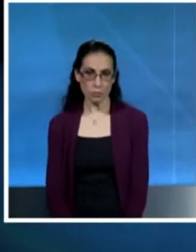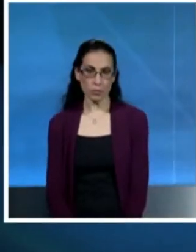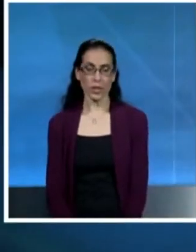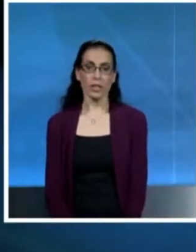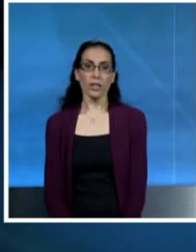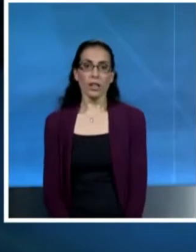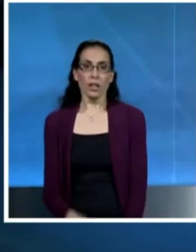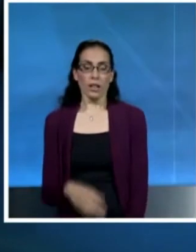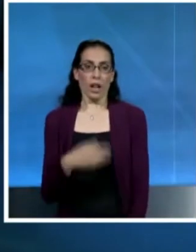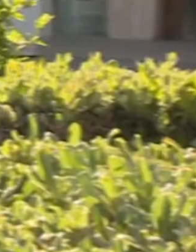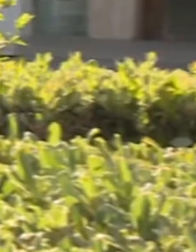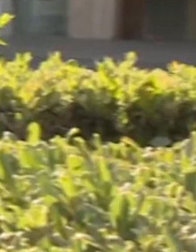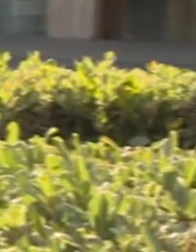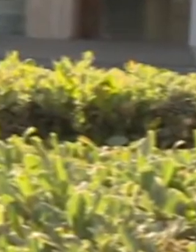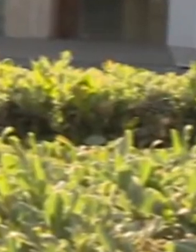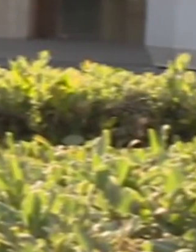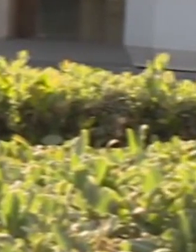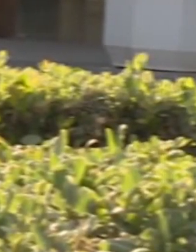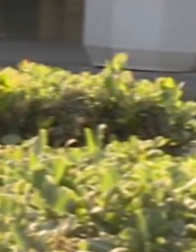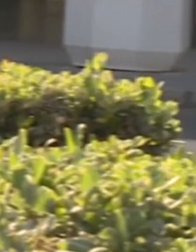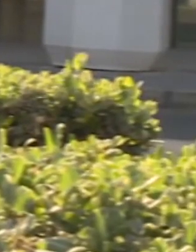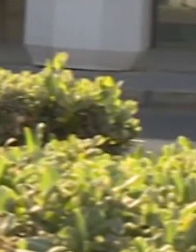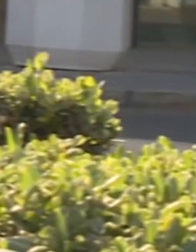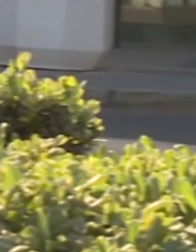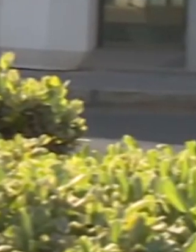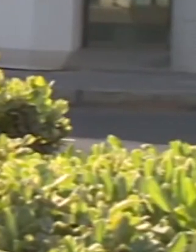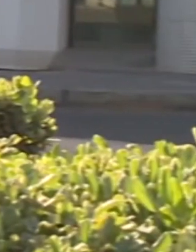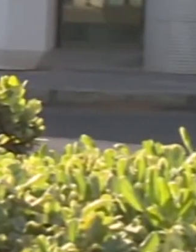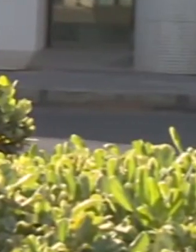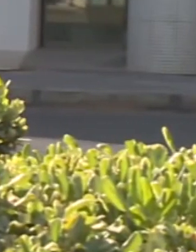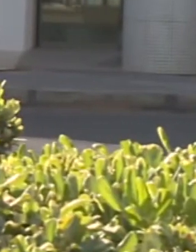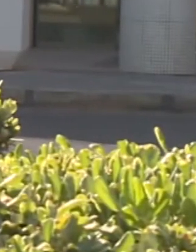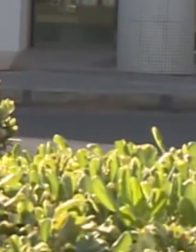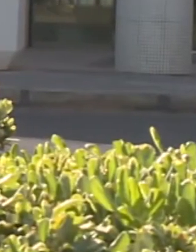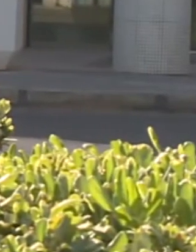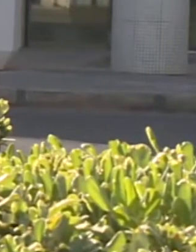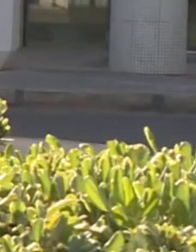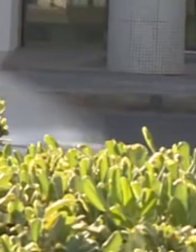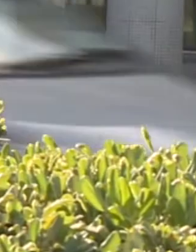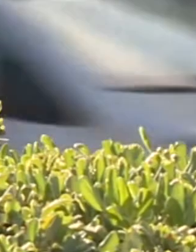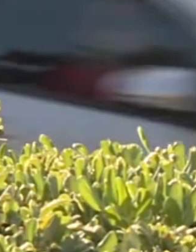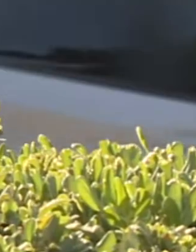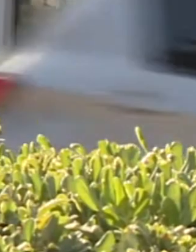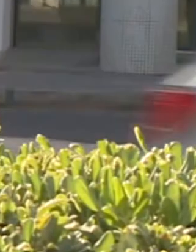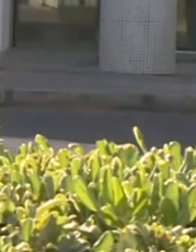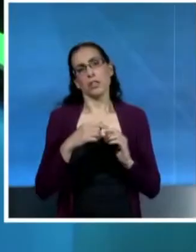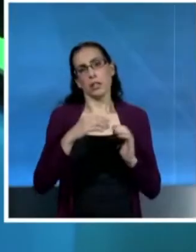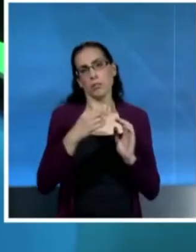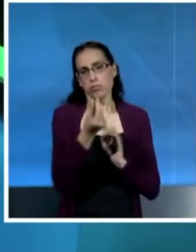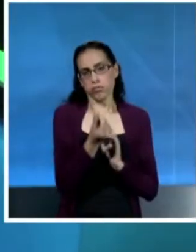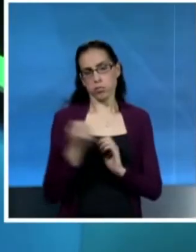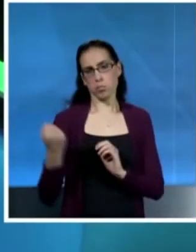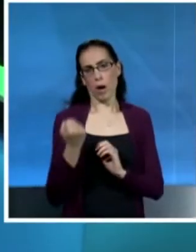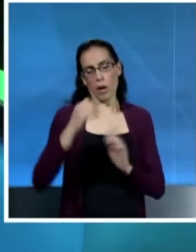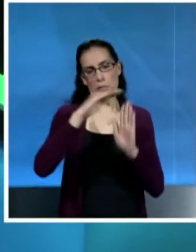taċxandil. Fins piegaw u koll il-partit nazionalista da jemzid il-finanzi u l-poteri tal-konsilli lokali, sami twaqif taħxum, izdal